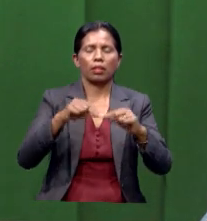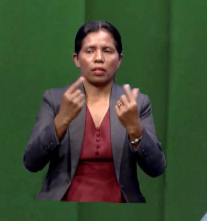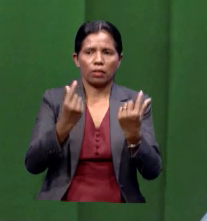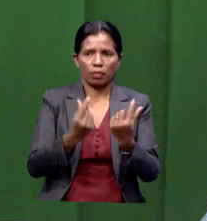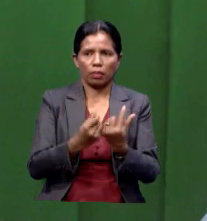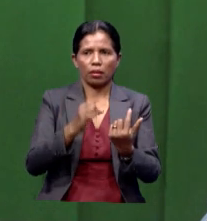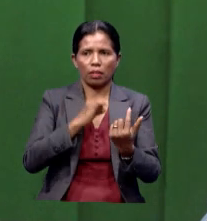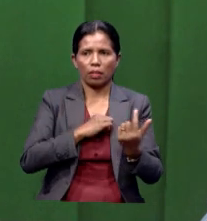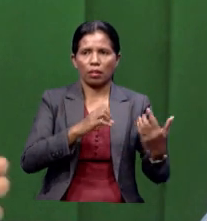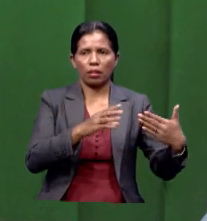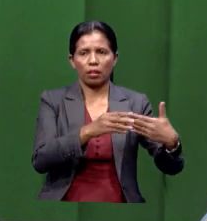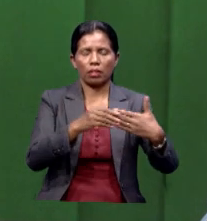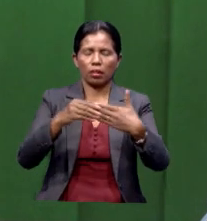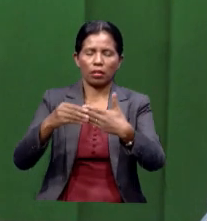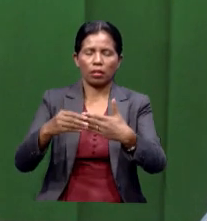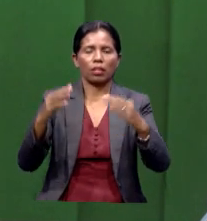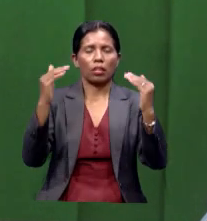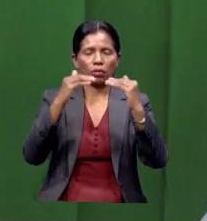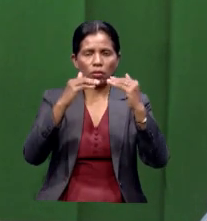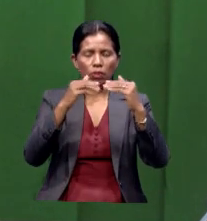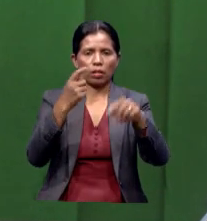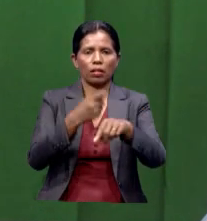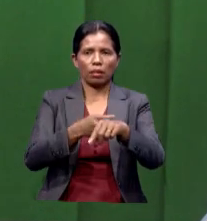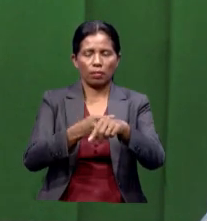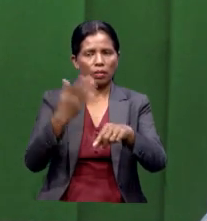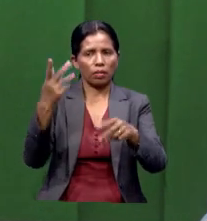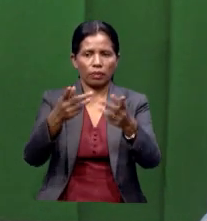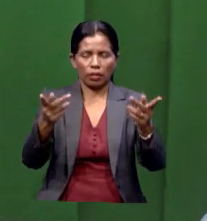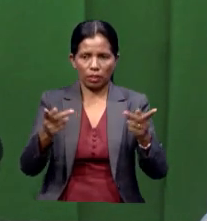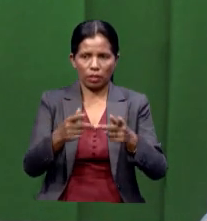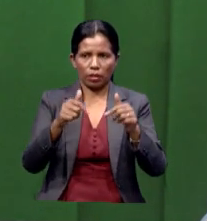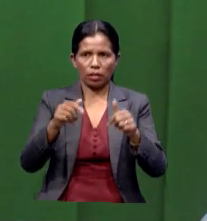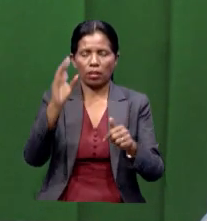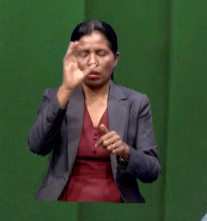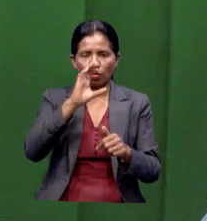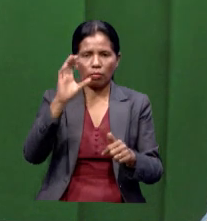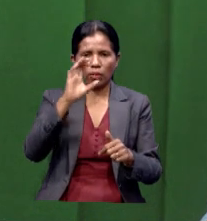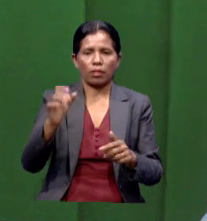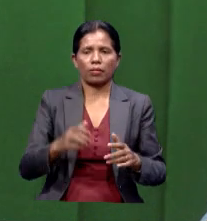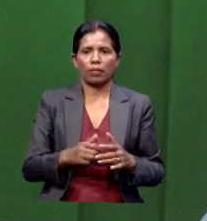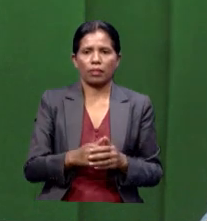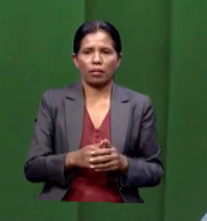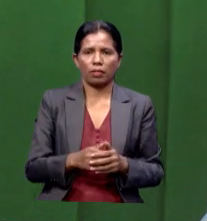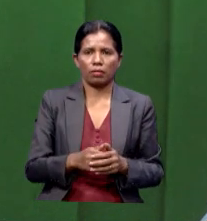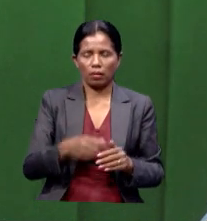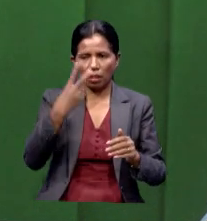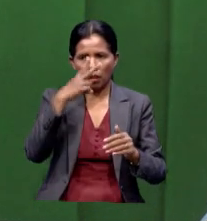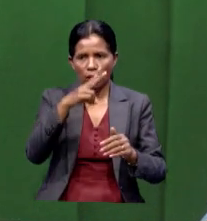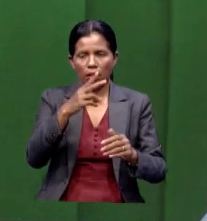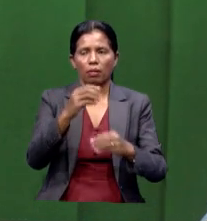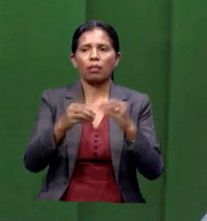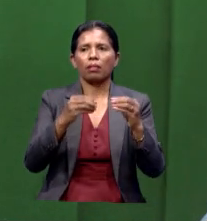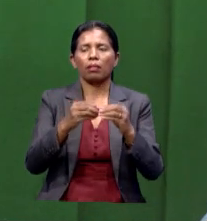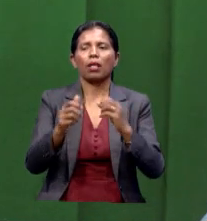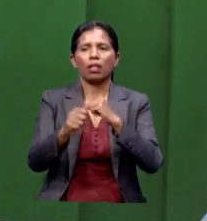urasek ma lidera dunia encontro ia momento ne bakedas, iha dunia fatin dane, o dibuka intende di dia, e